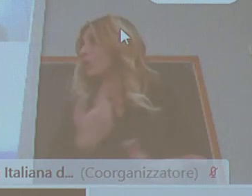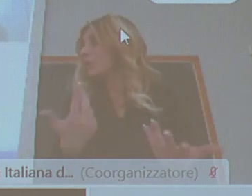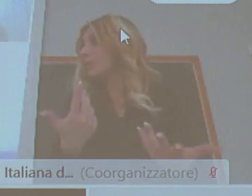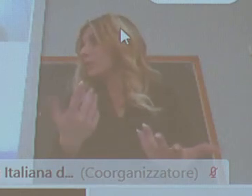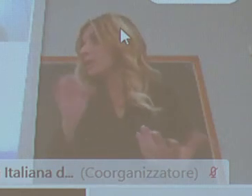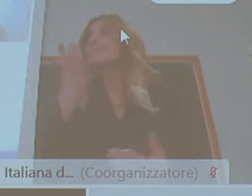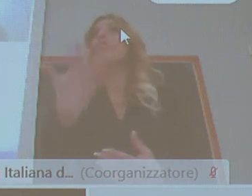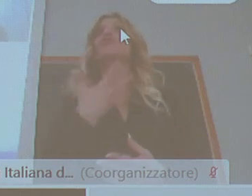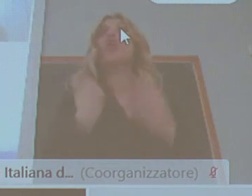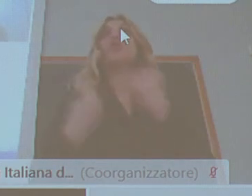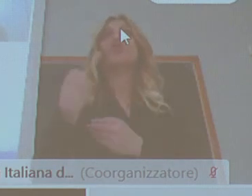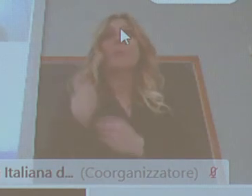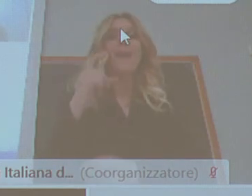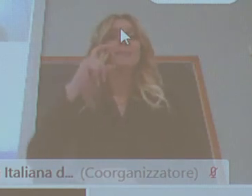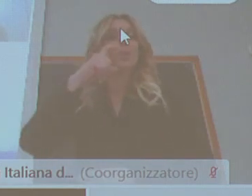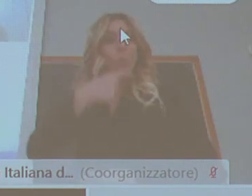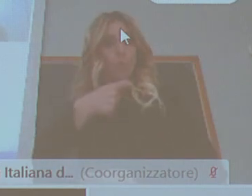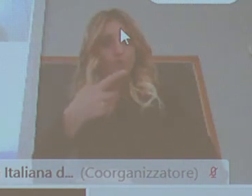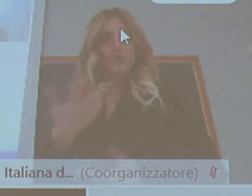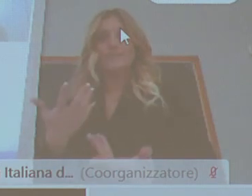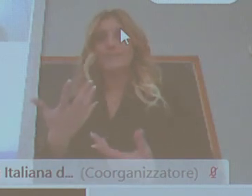Se ci sono domande, curiosità